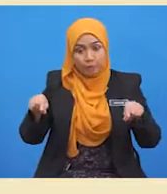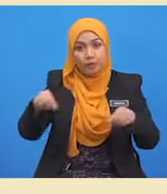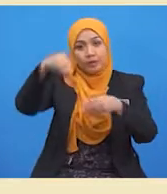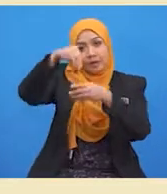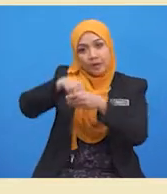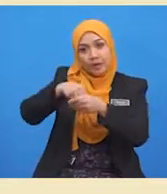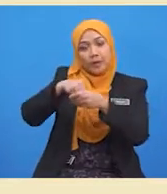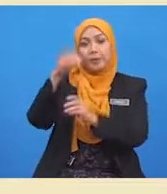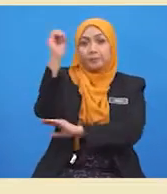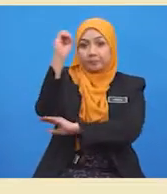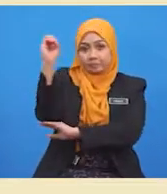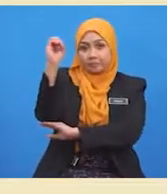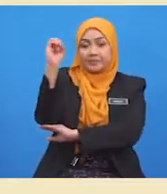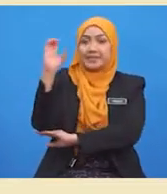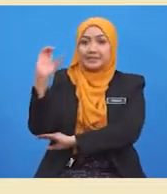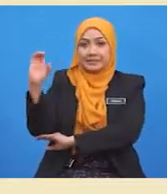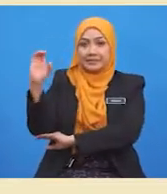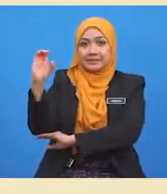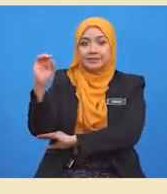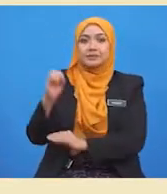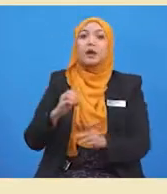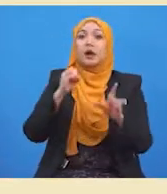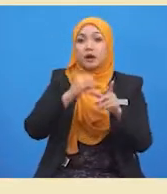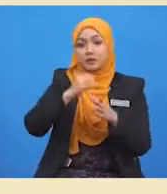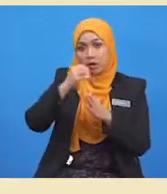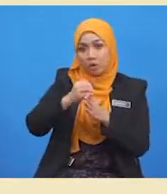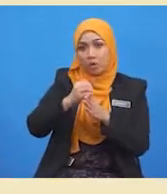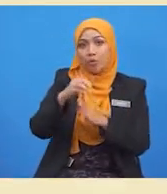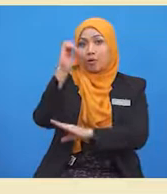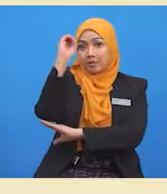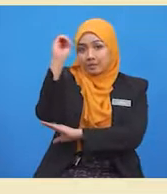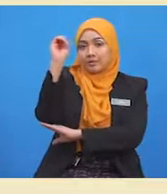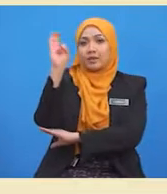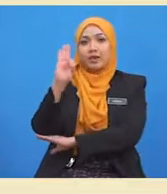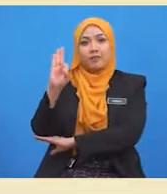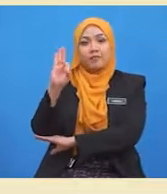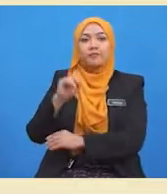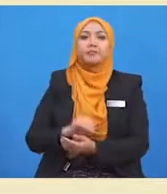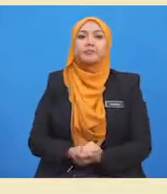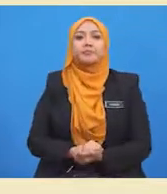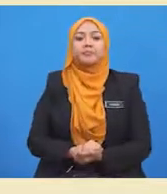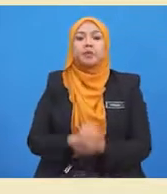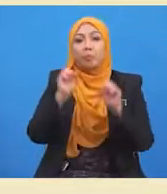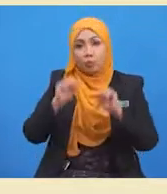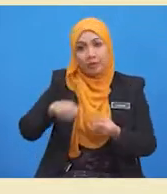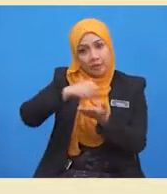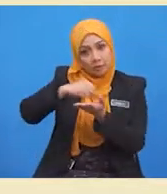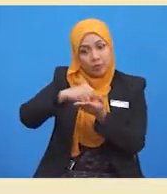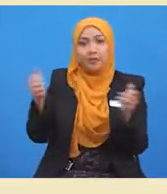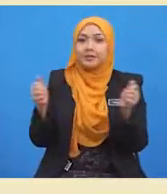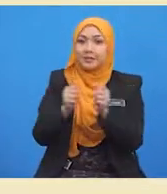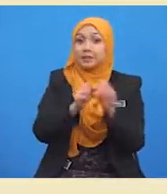Celcius ataupun farenhit unit ini boleh ditulis dengan